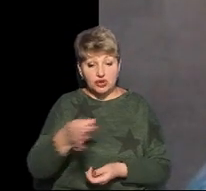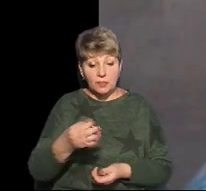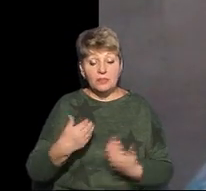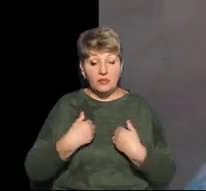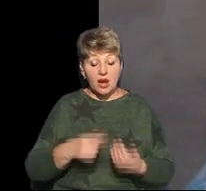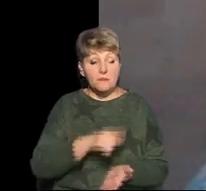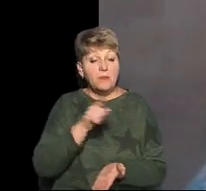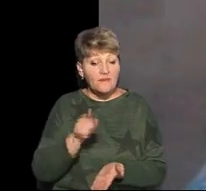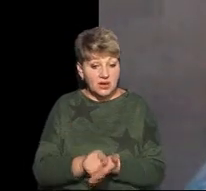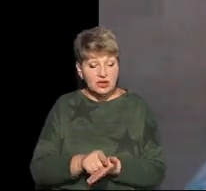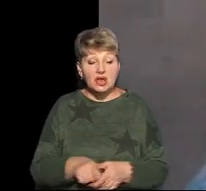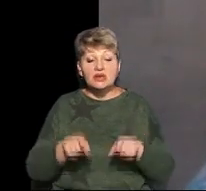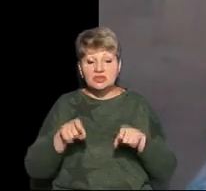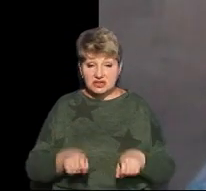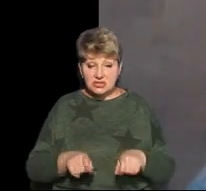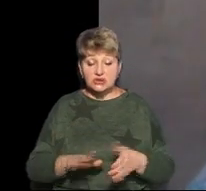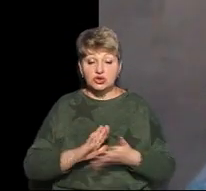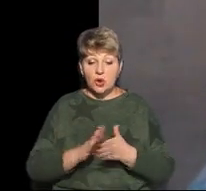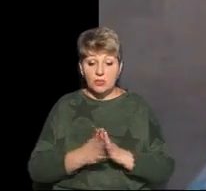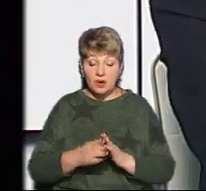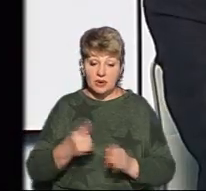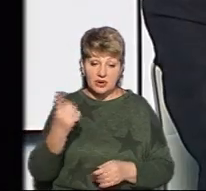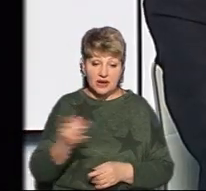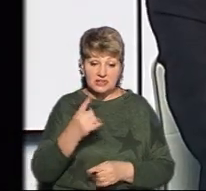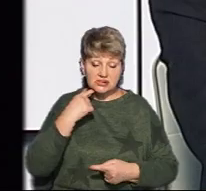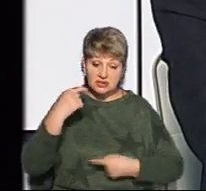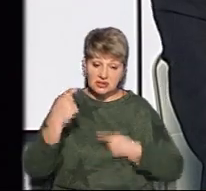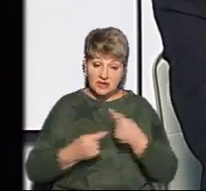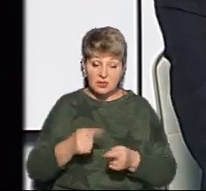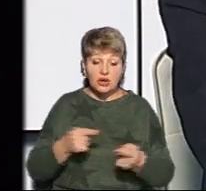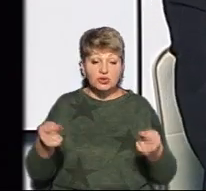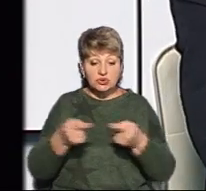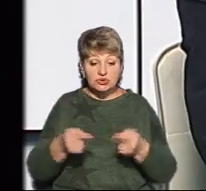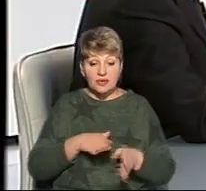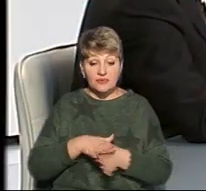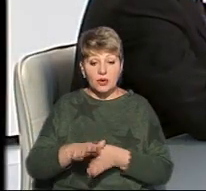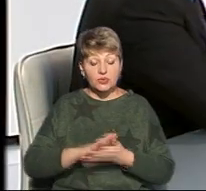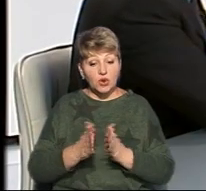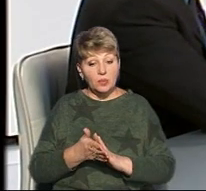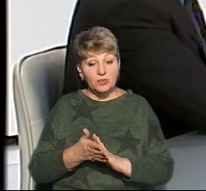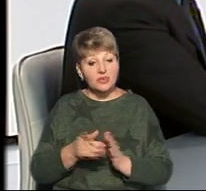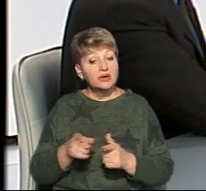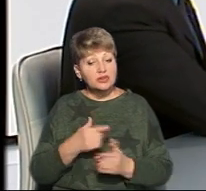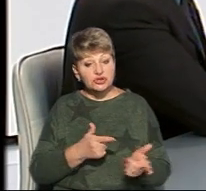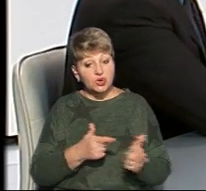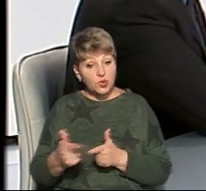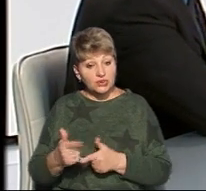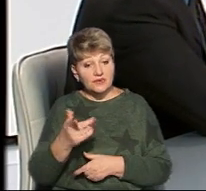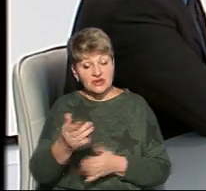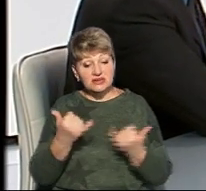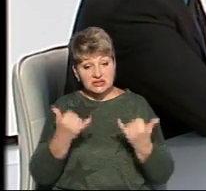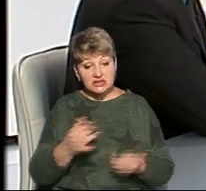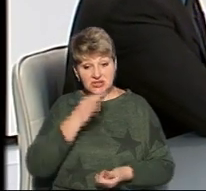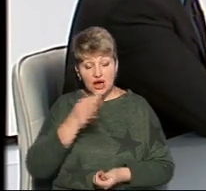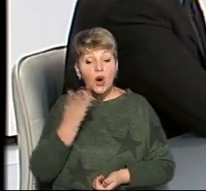ми повинні все-таки сісти і домовитися раз і назавжди. І чітко виконувати домовленості. Пане Станіславе, чи готові наразі сказати, коли